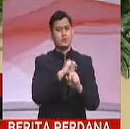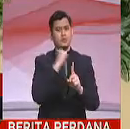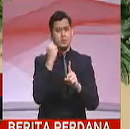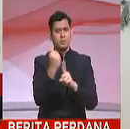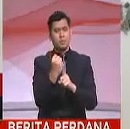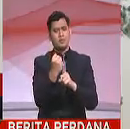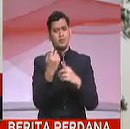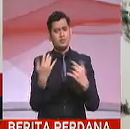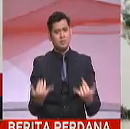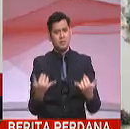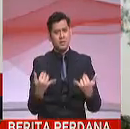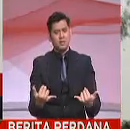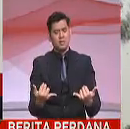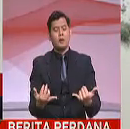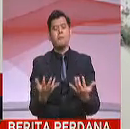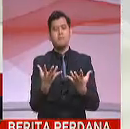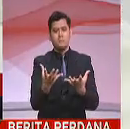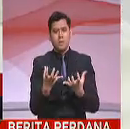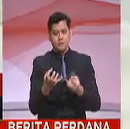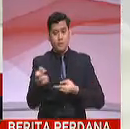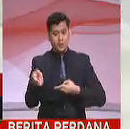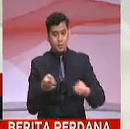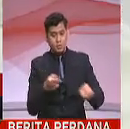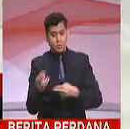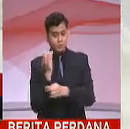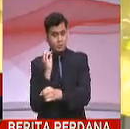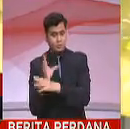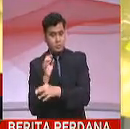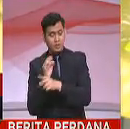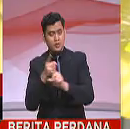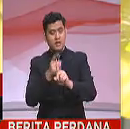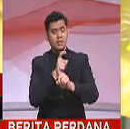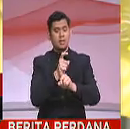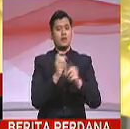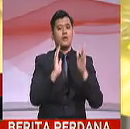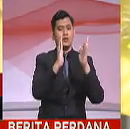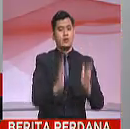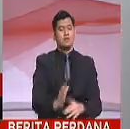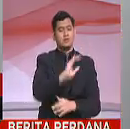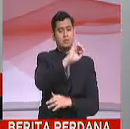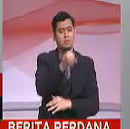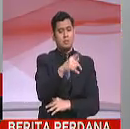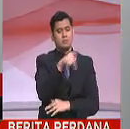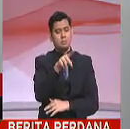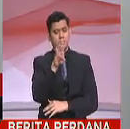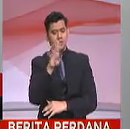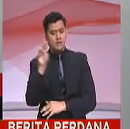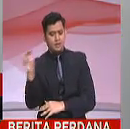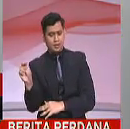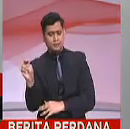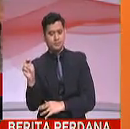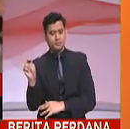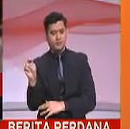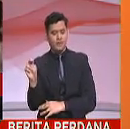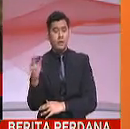sudah pastinya memerlukan pengurusan yang cekap daripada pihak JPBN. Pengerusi JPBN Sarawak, Dato' Amar Douglas